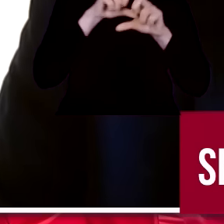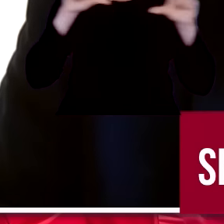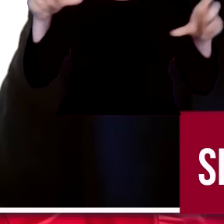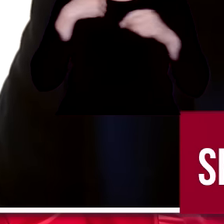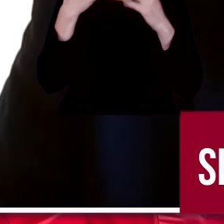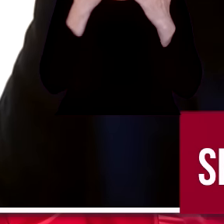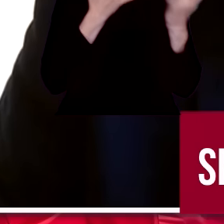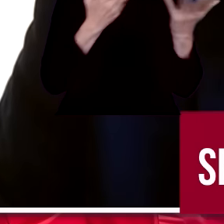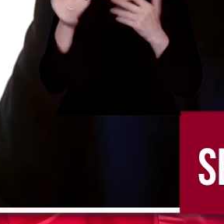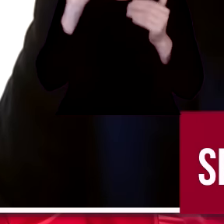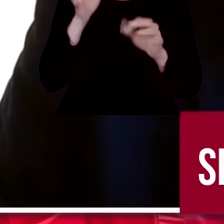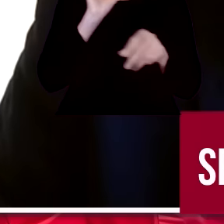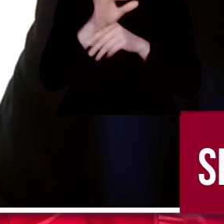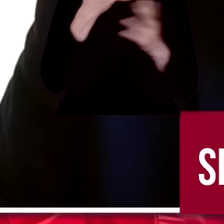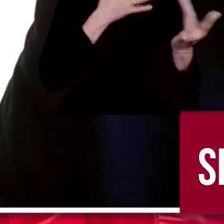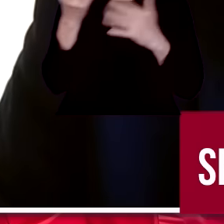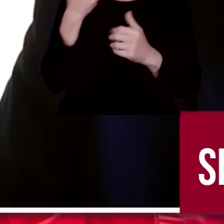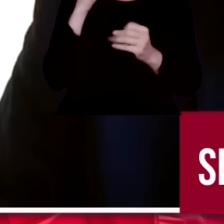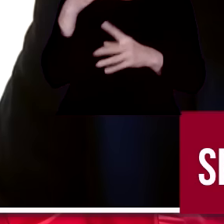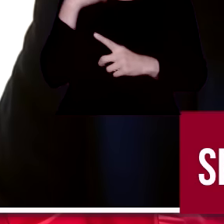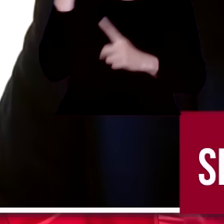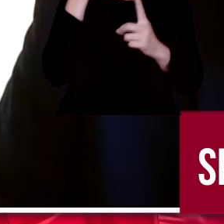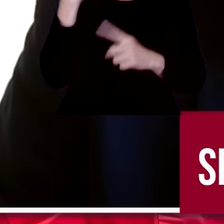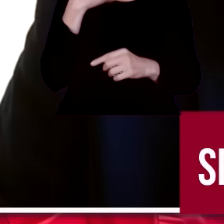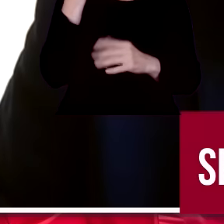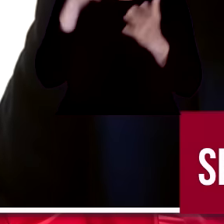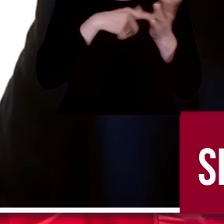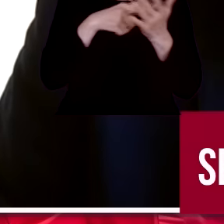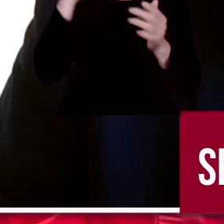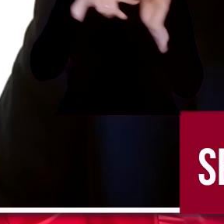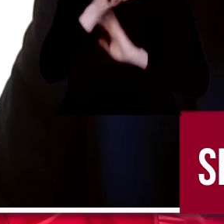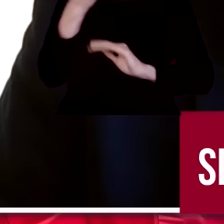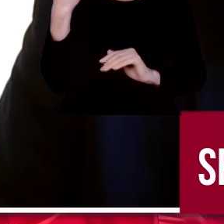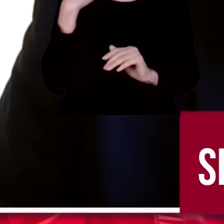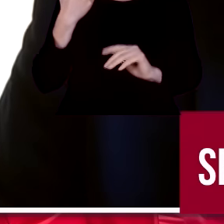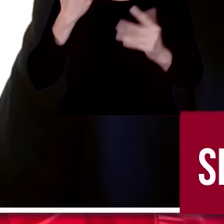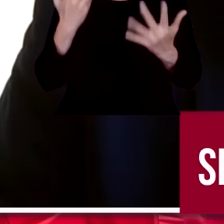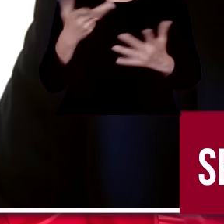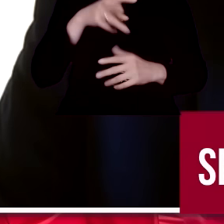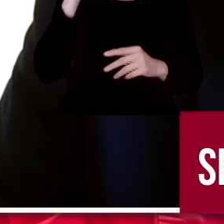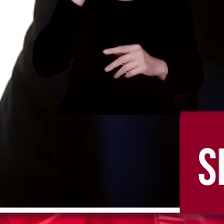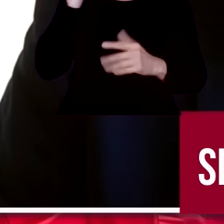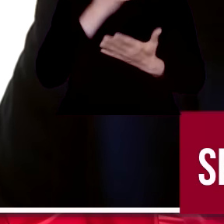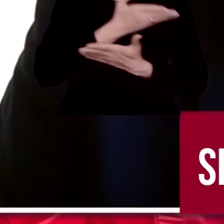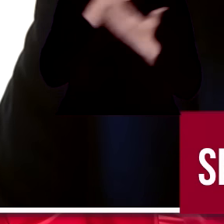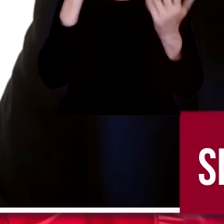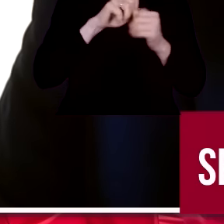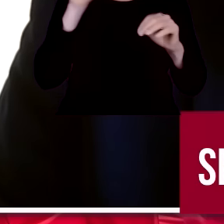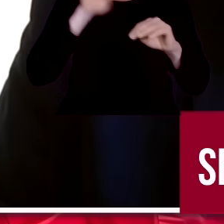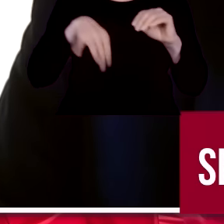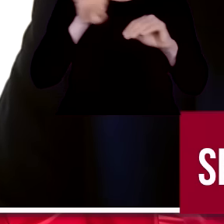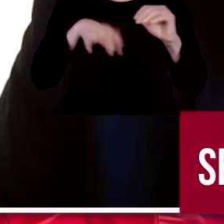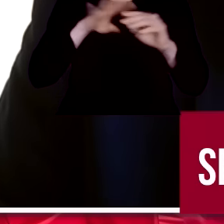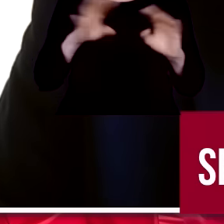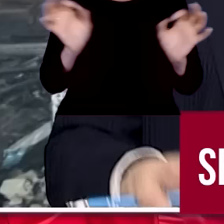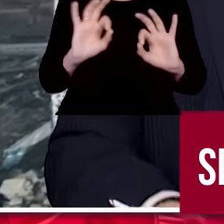podpalenia domniemuję Domyślam się no ale byłem w tej hali kilka razy no tam powiedzmy sobie szczerze luksusów to nie było to taka zwykła surowa